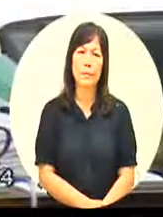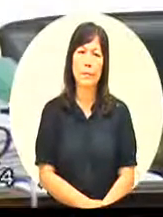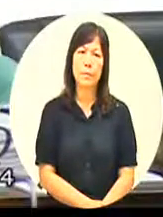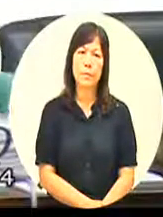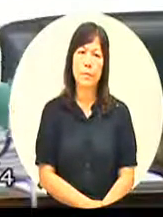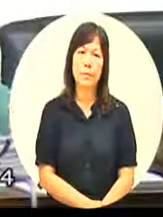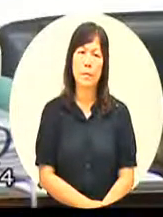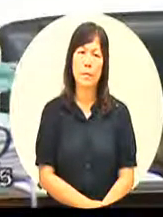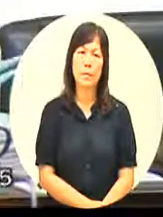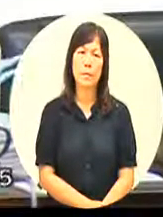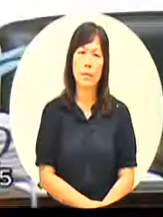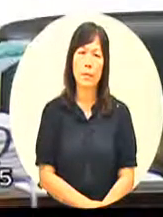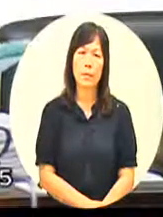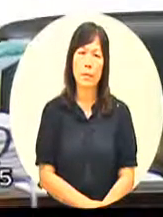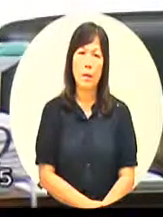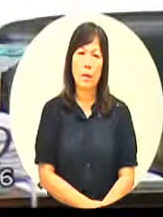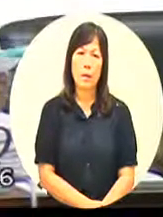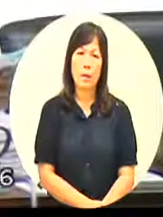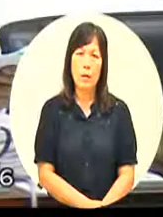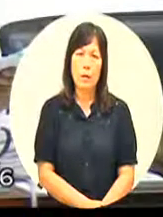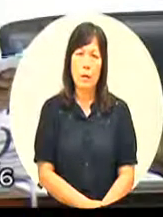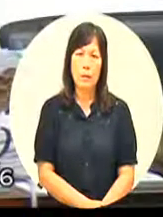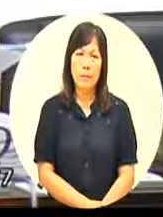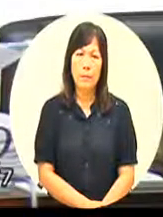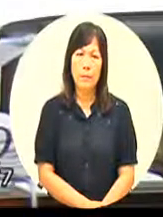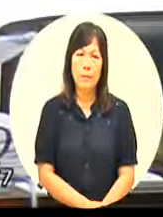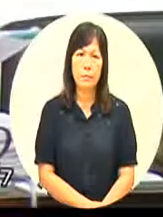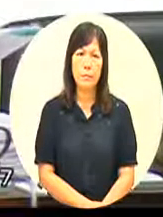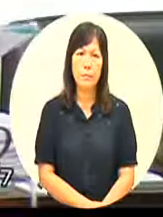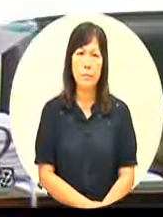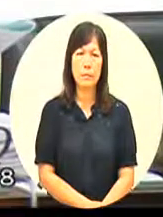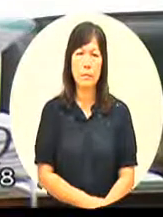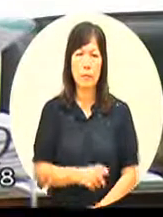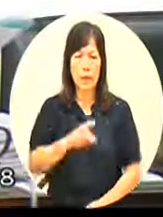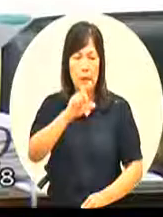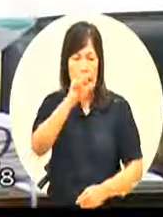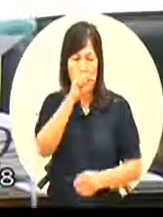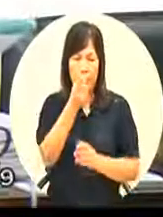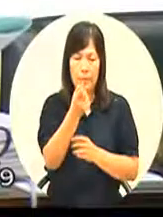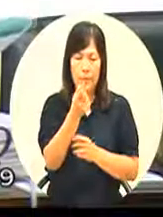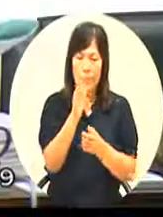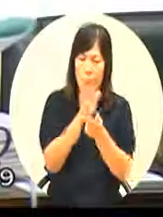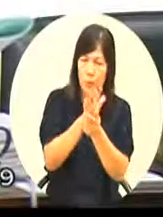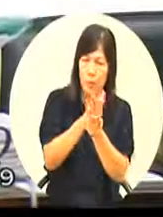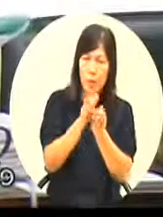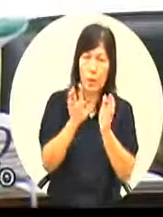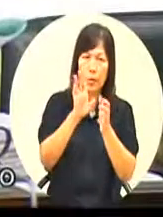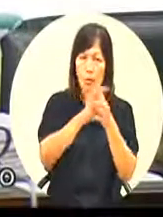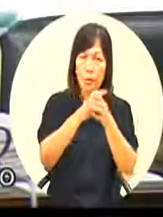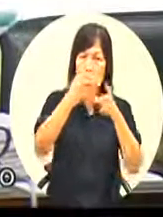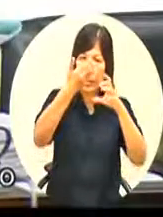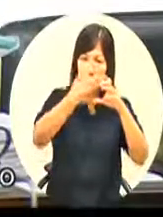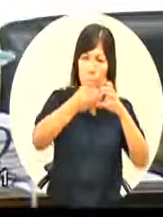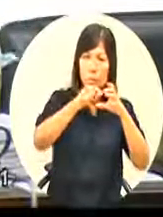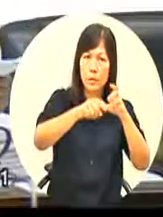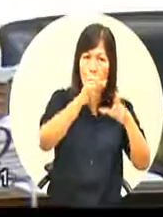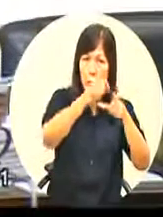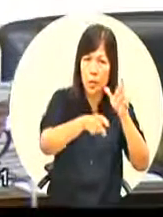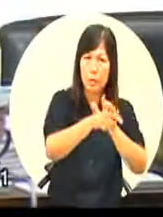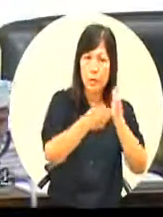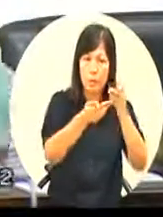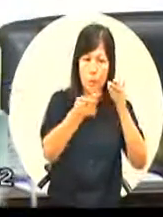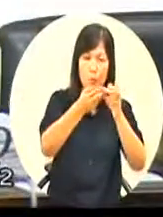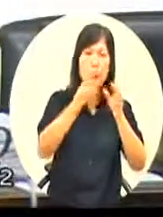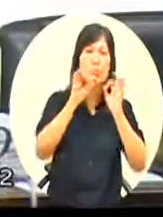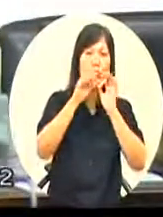对、就是、要积极辅导有线电视的业者，那提升这个品